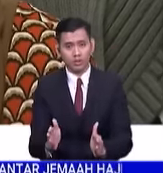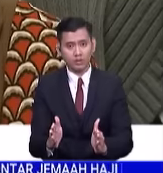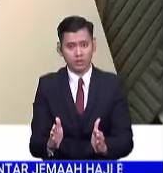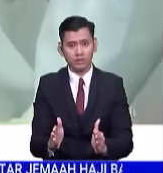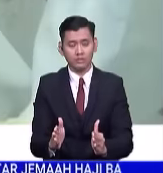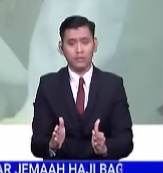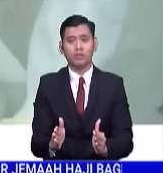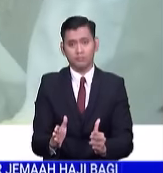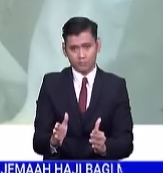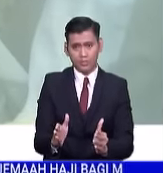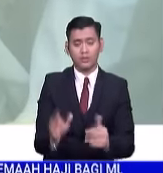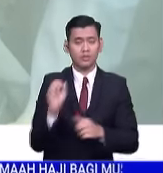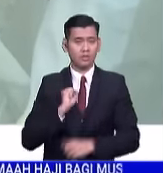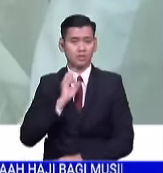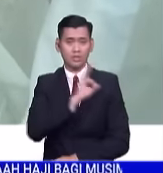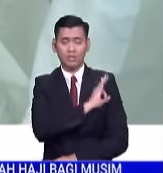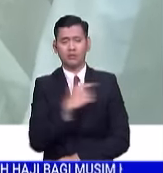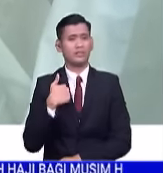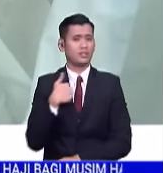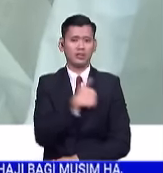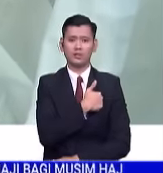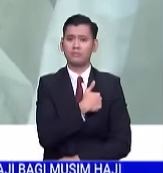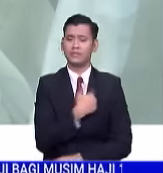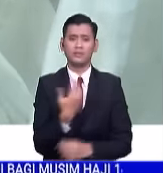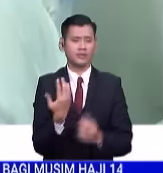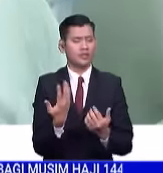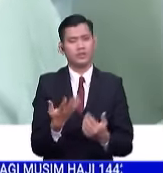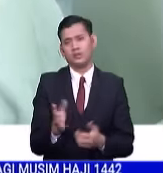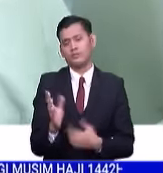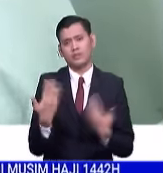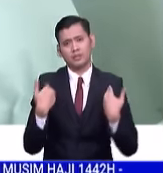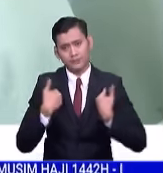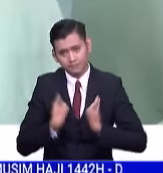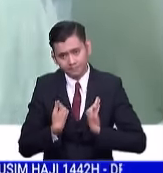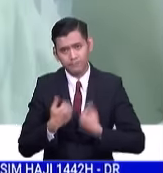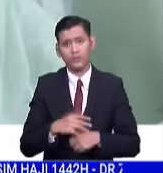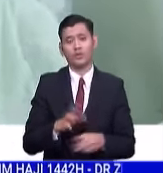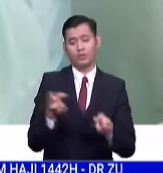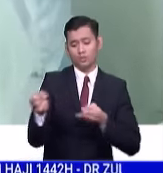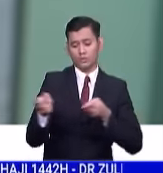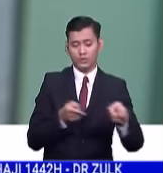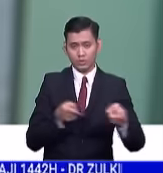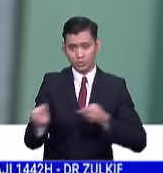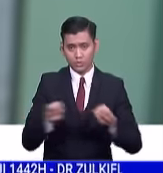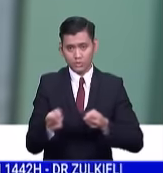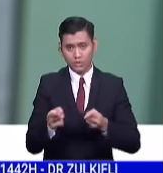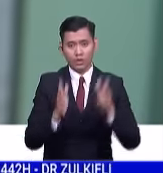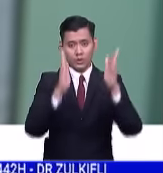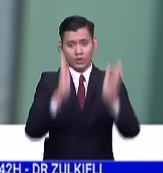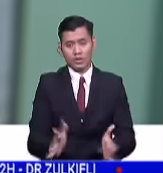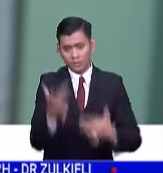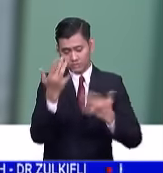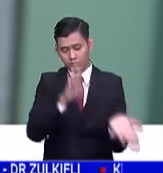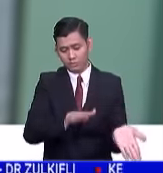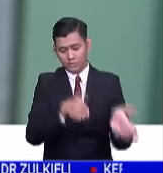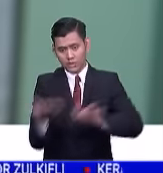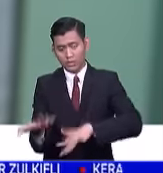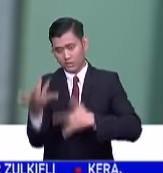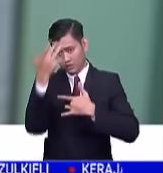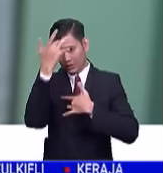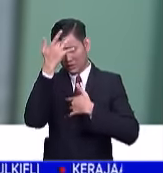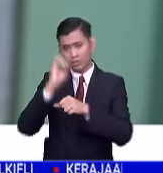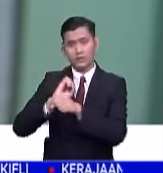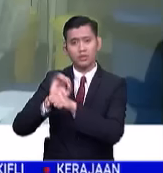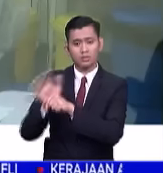menang tangan. Tanggungjawab untuk menguruskan jenazah COVID-19 adalah di bawah seliaan unit